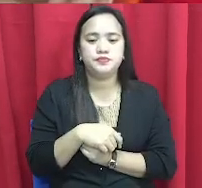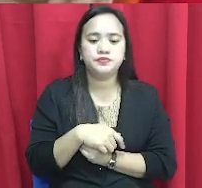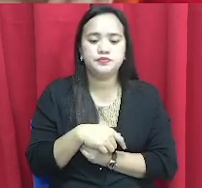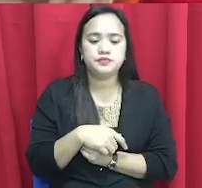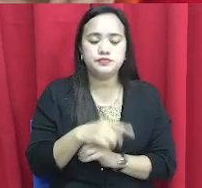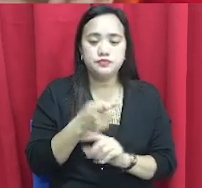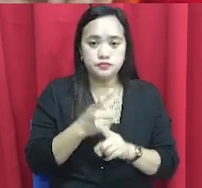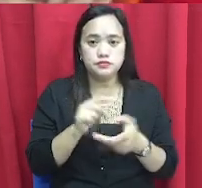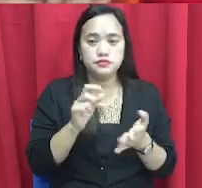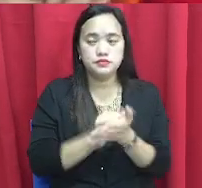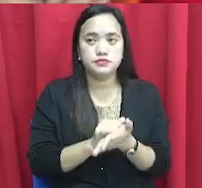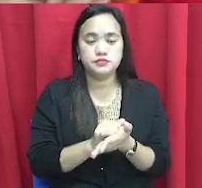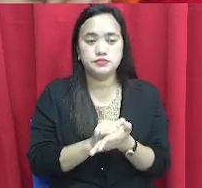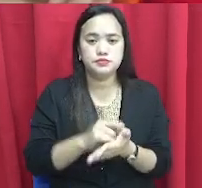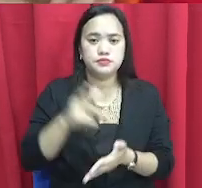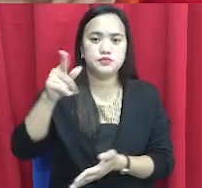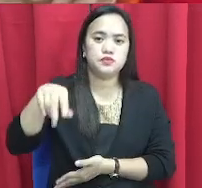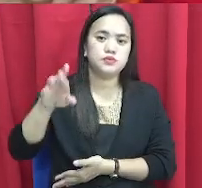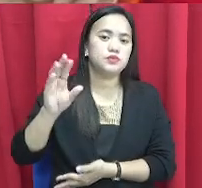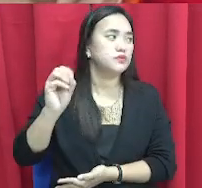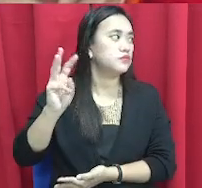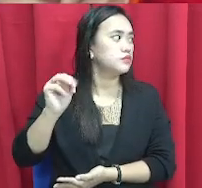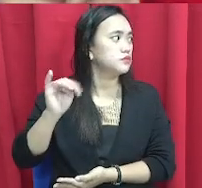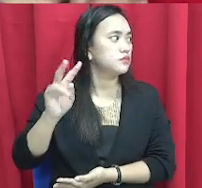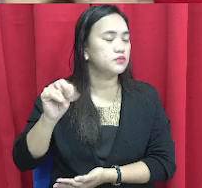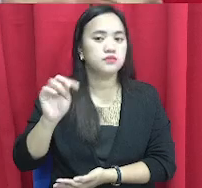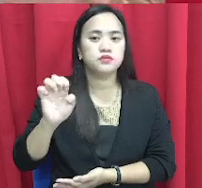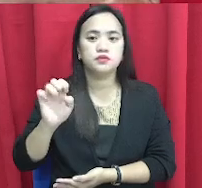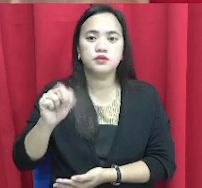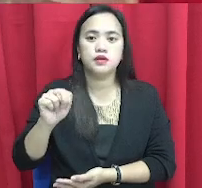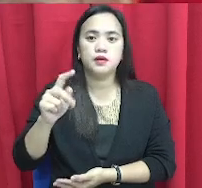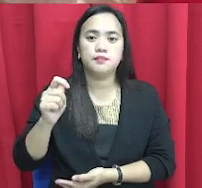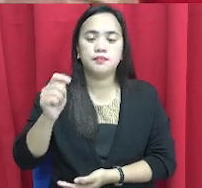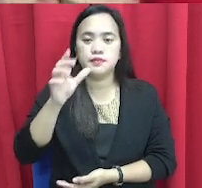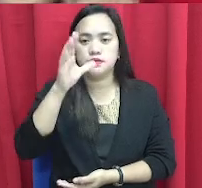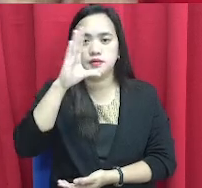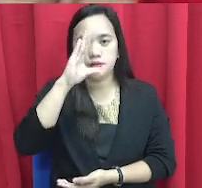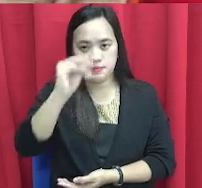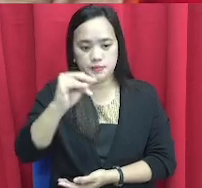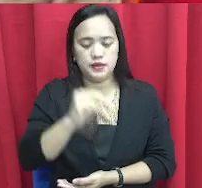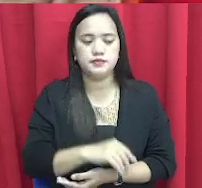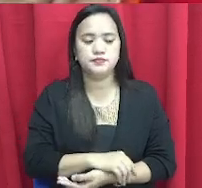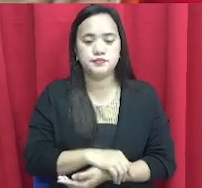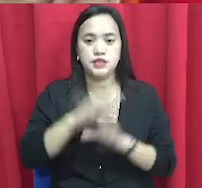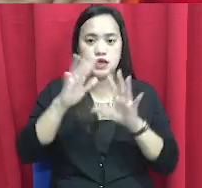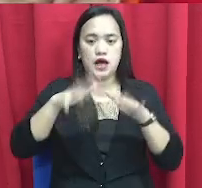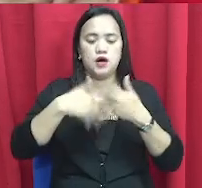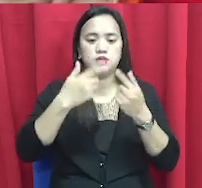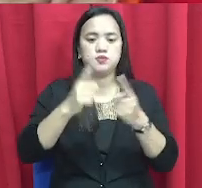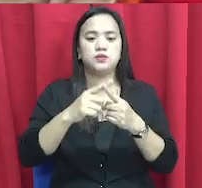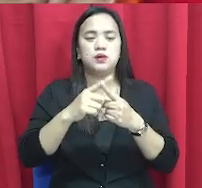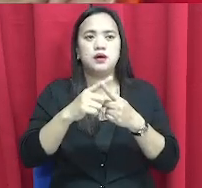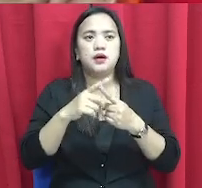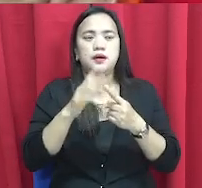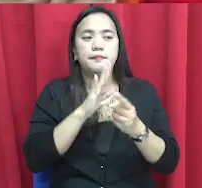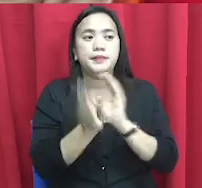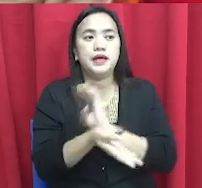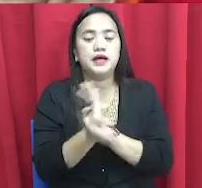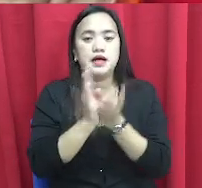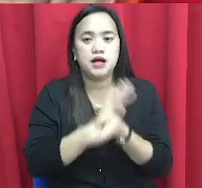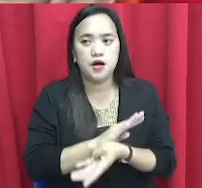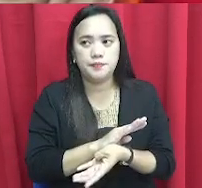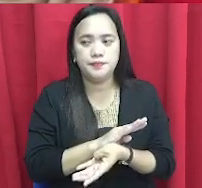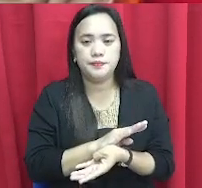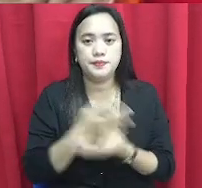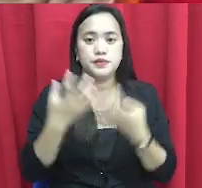mga prominent men sa Old Testament and women na kung paano po nila ah pinanindigan at nanatiling matatag